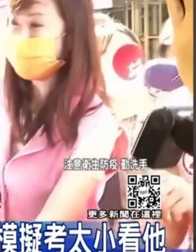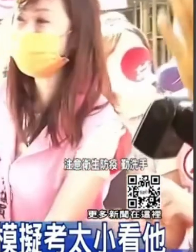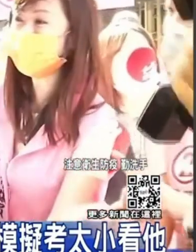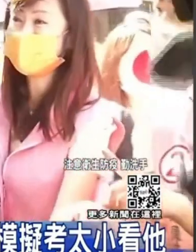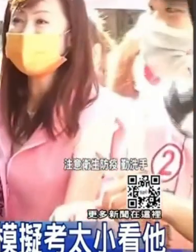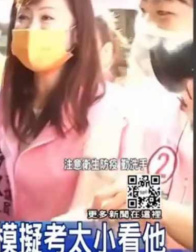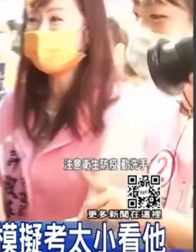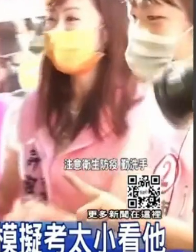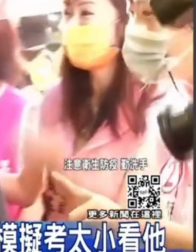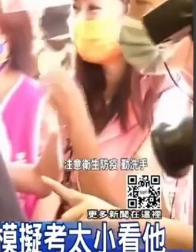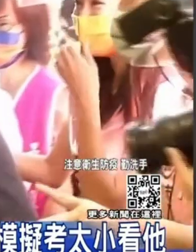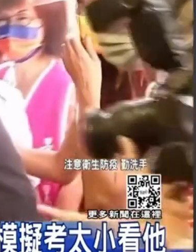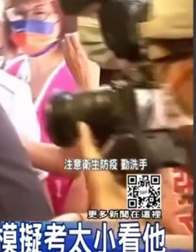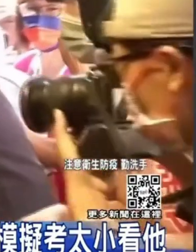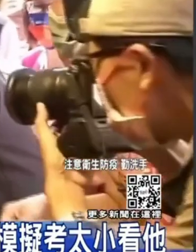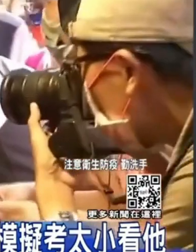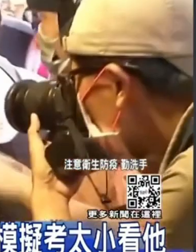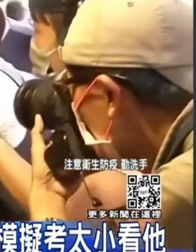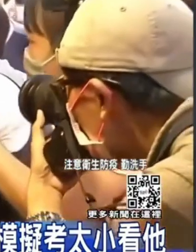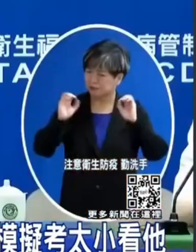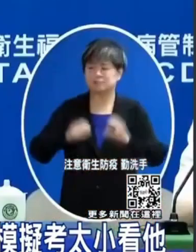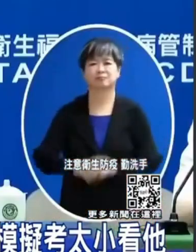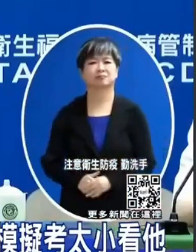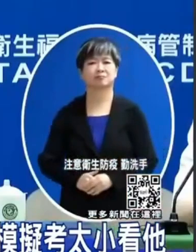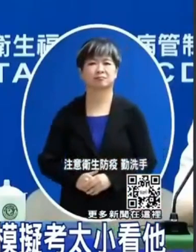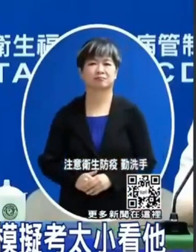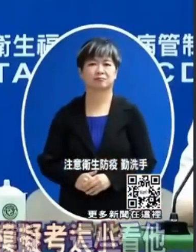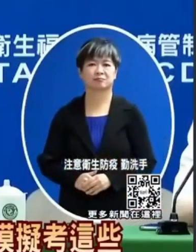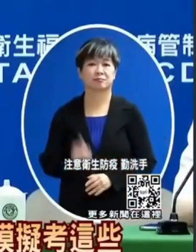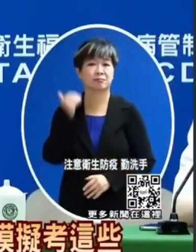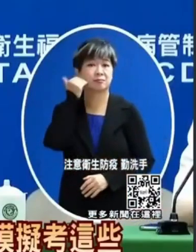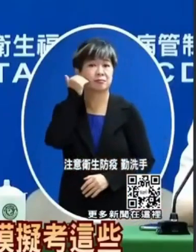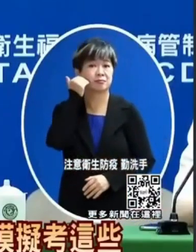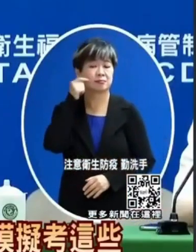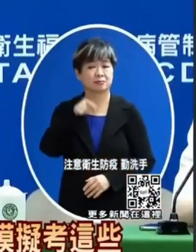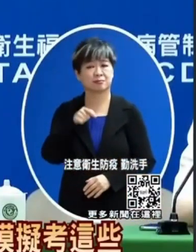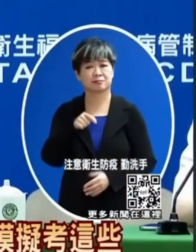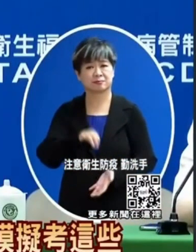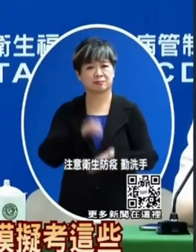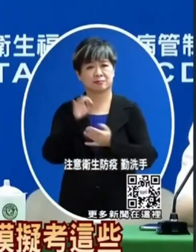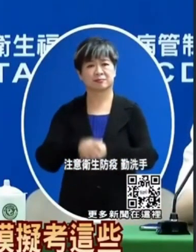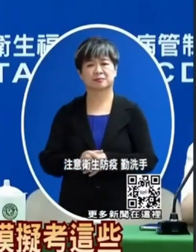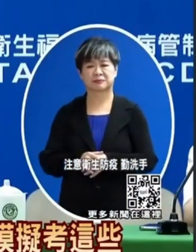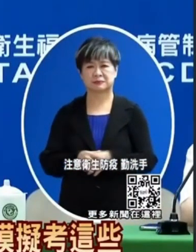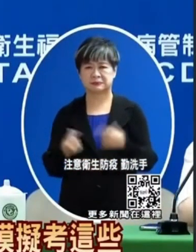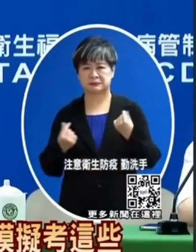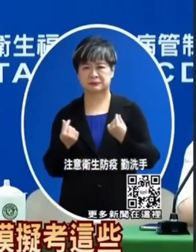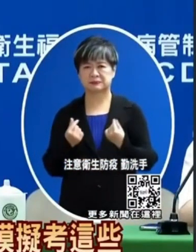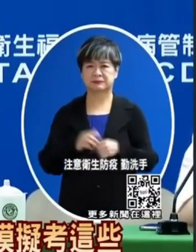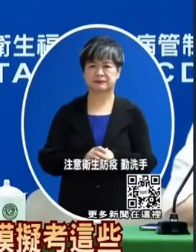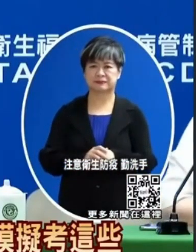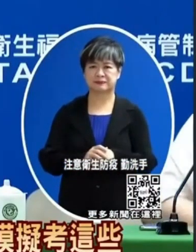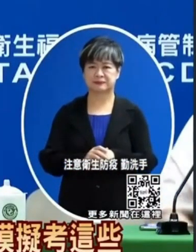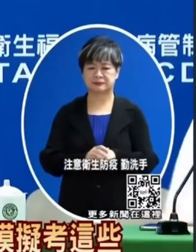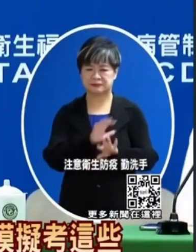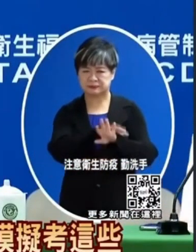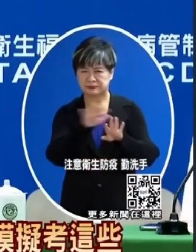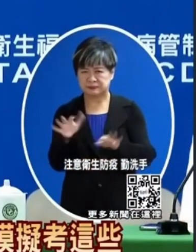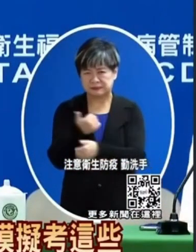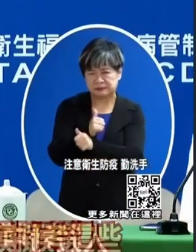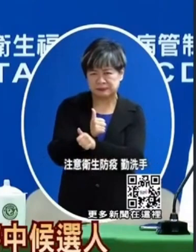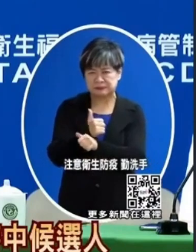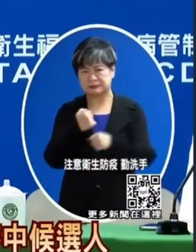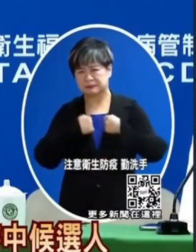沸扬扬，王必胜也是力挺老长官。 如果说是什么去进行什么模拟考这些，那